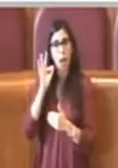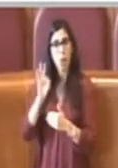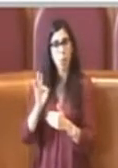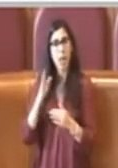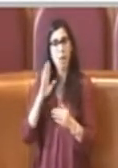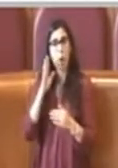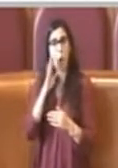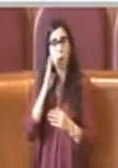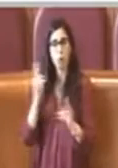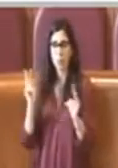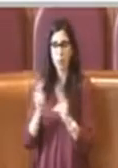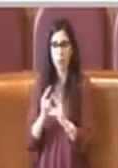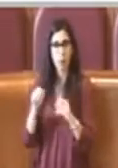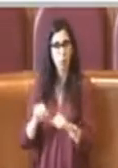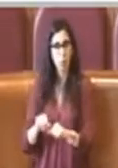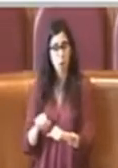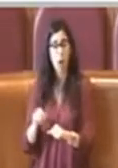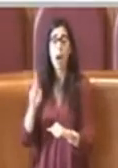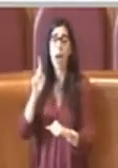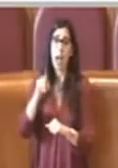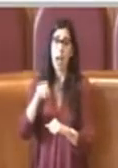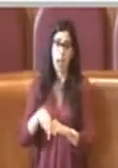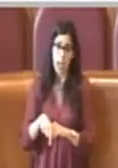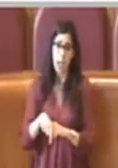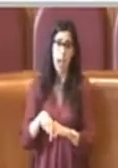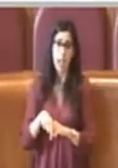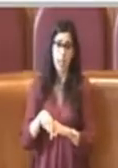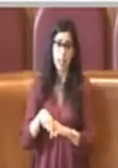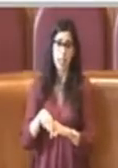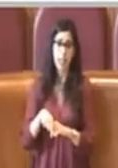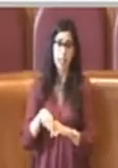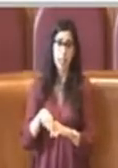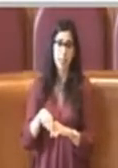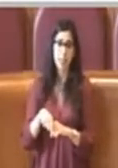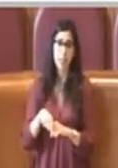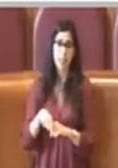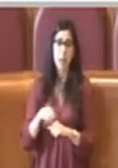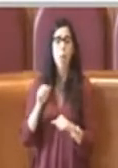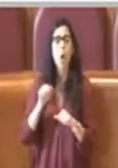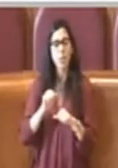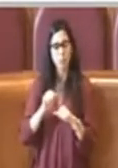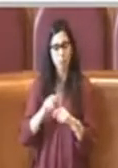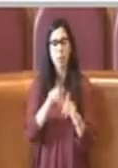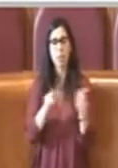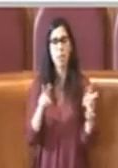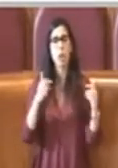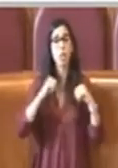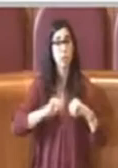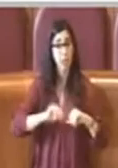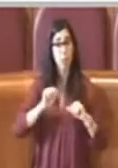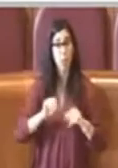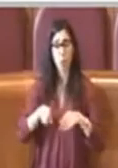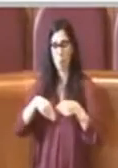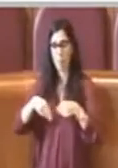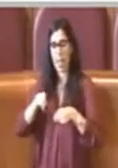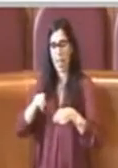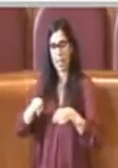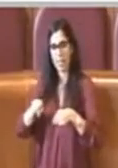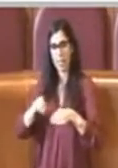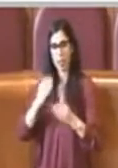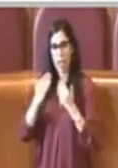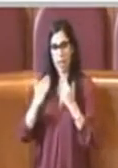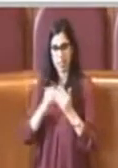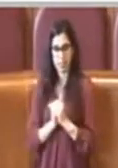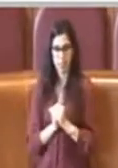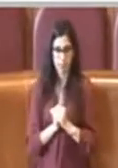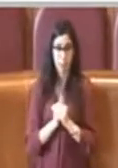consulta, così come anche la possibilità di tutti i cittadini di poter partecipare alle assemblee. È chiaro che